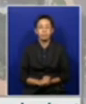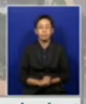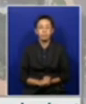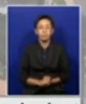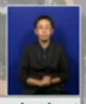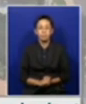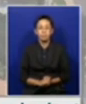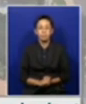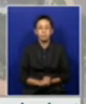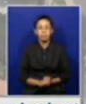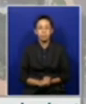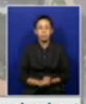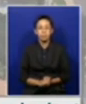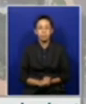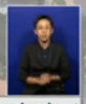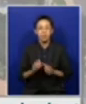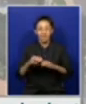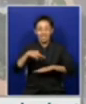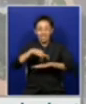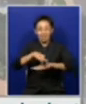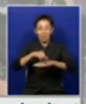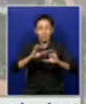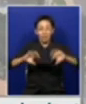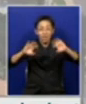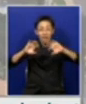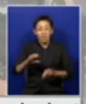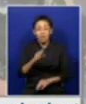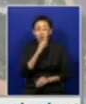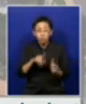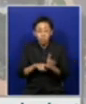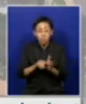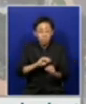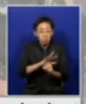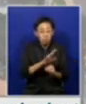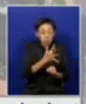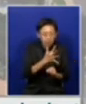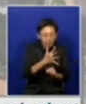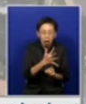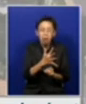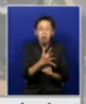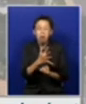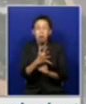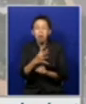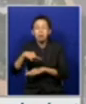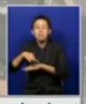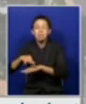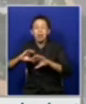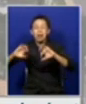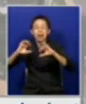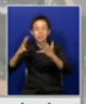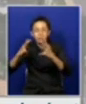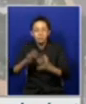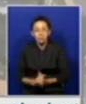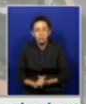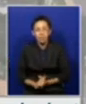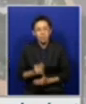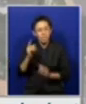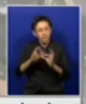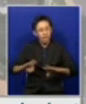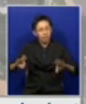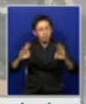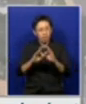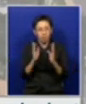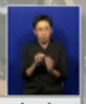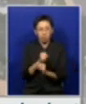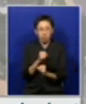นะครับเราได้เรื่องการบรรจุข้าราชการมาถ้าไม่มีโควิดเราคงไม่ได้แต่เราคงคิดว่าคงจะต้องมีการให้ความสำคัญกับบุคล